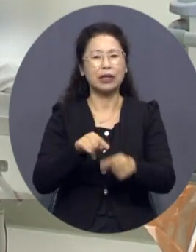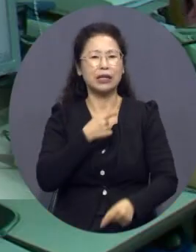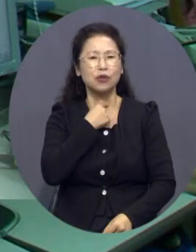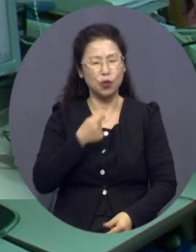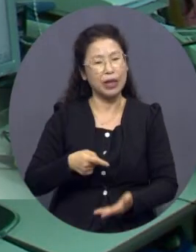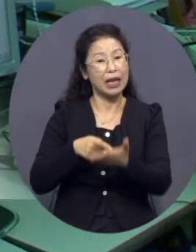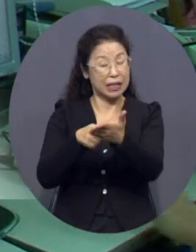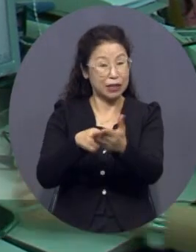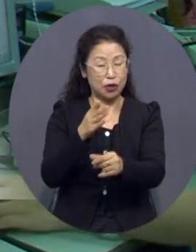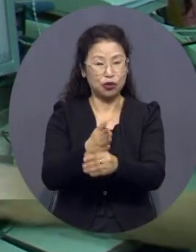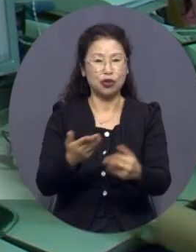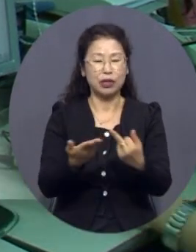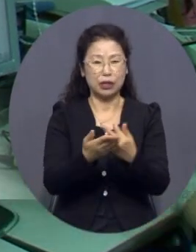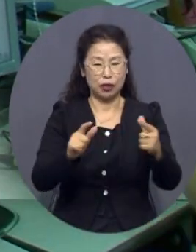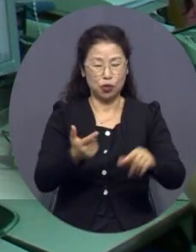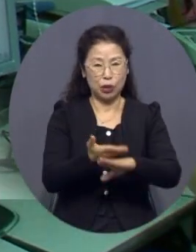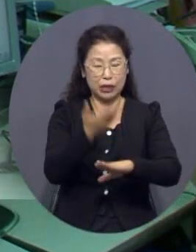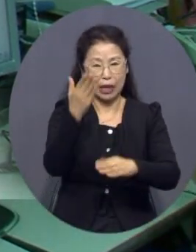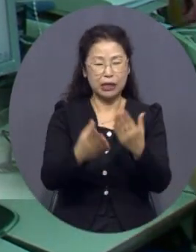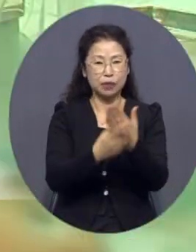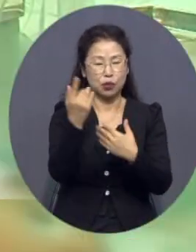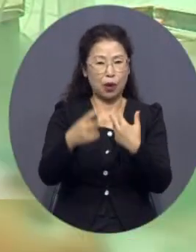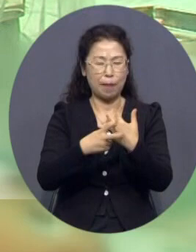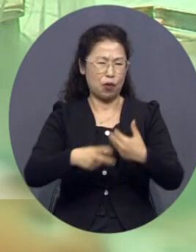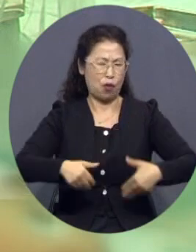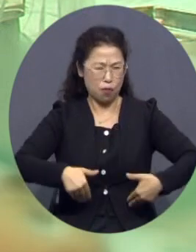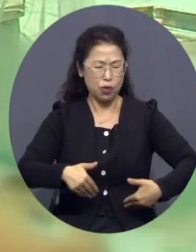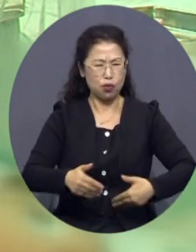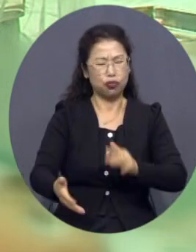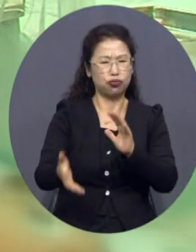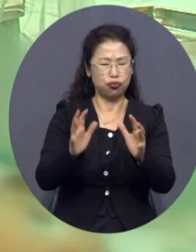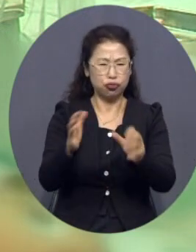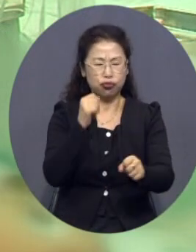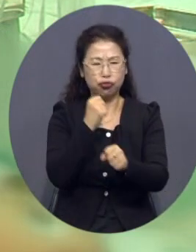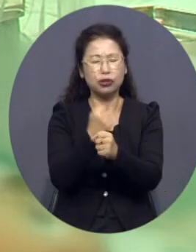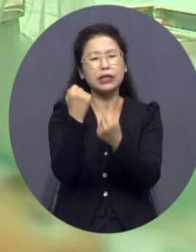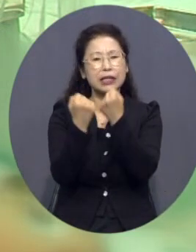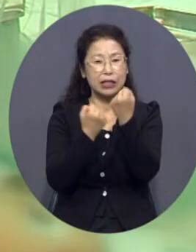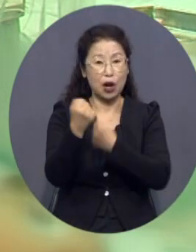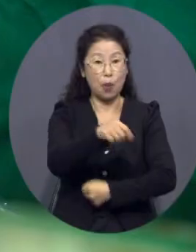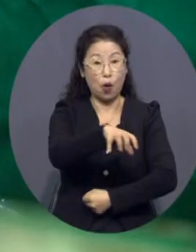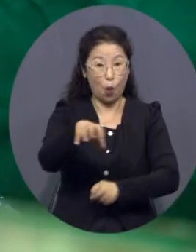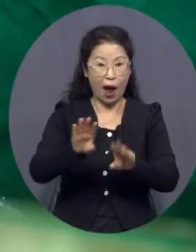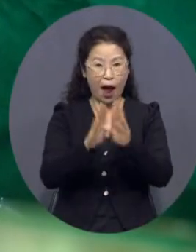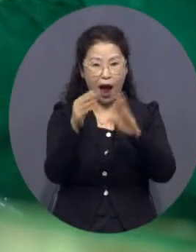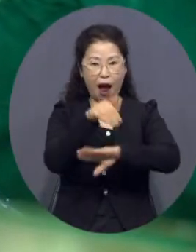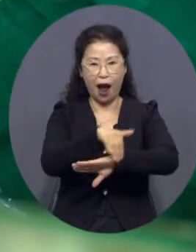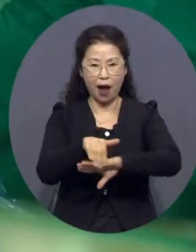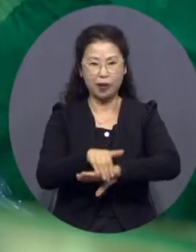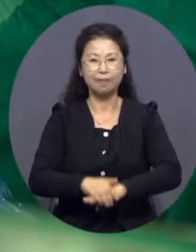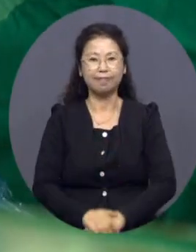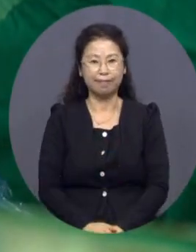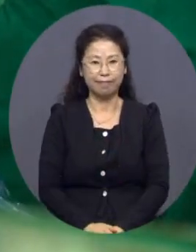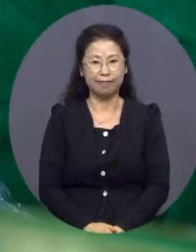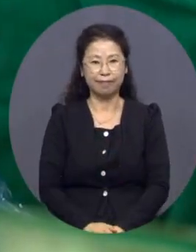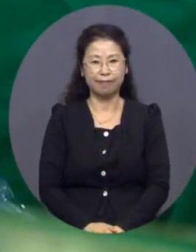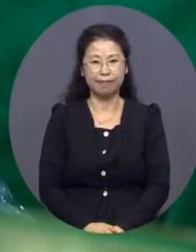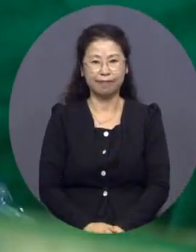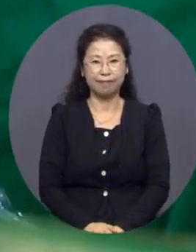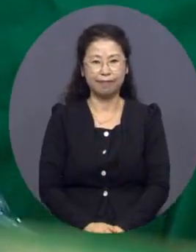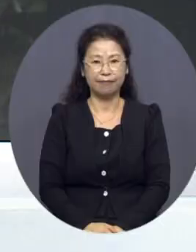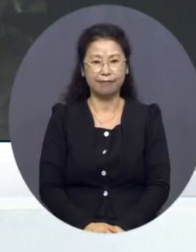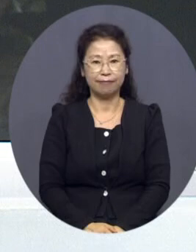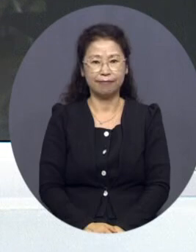요구하고 제주의 상급종합병원 지정 필요성을 논의하는 설명회 등을 열 예정입니다.